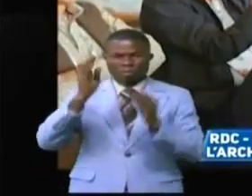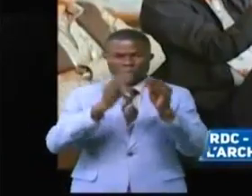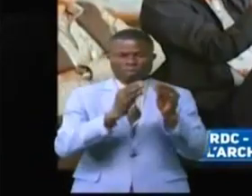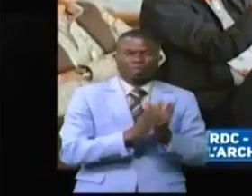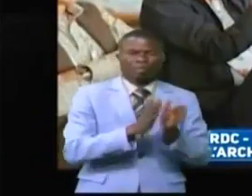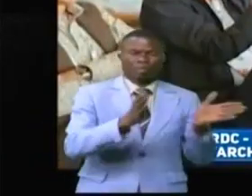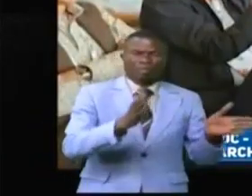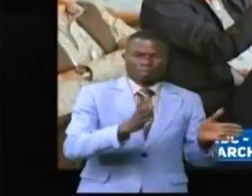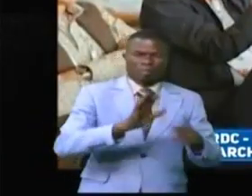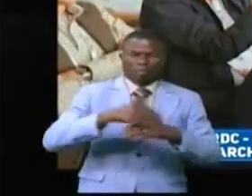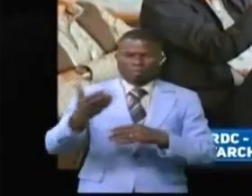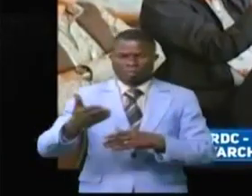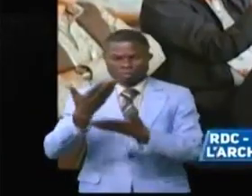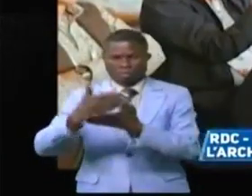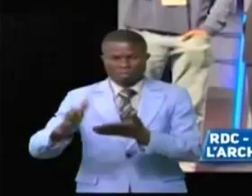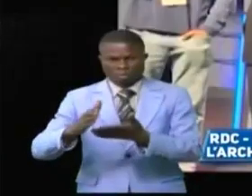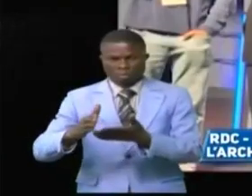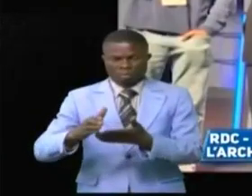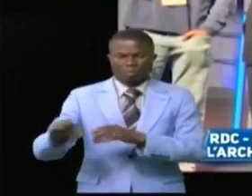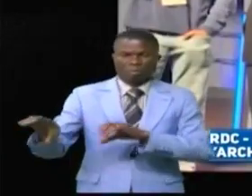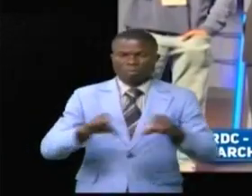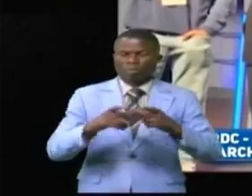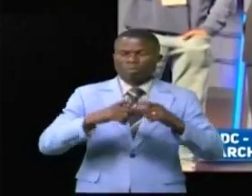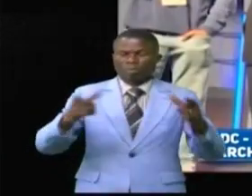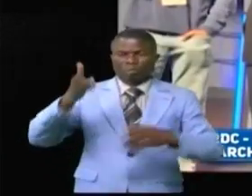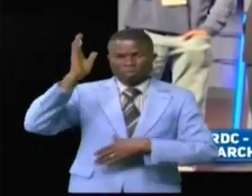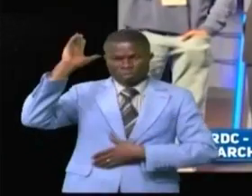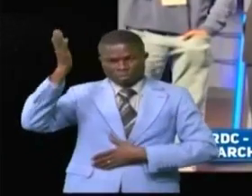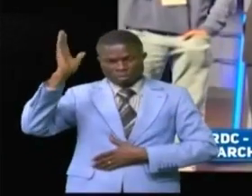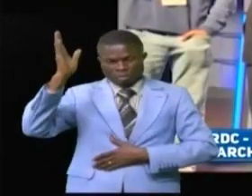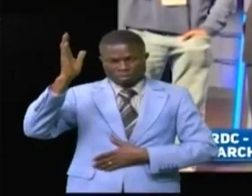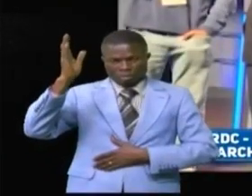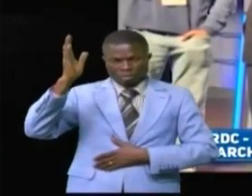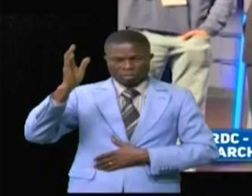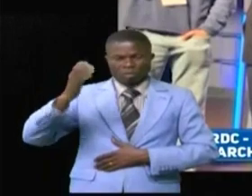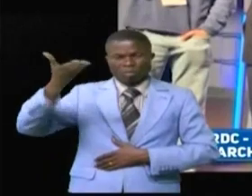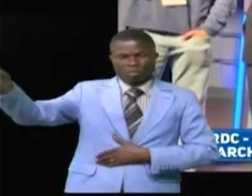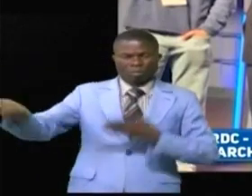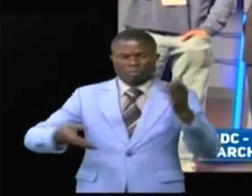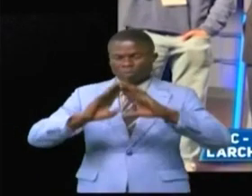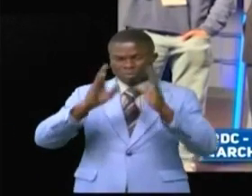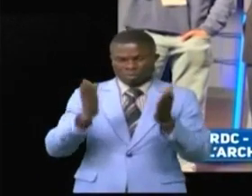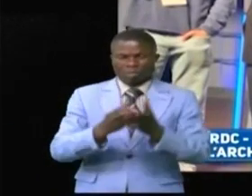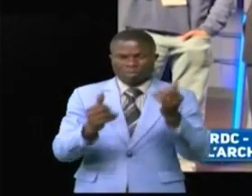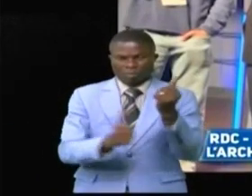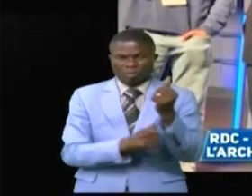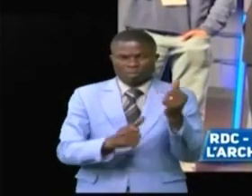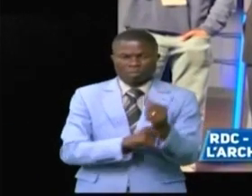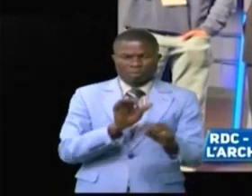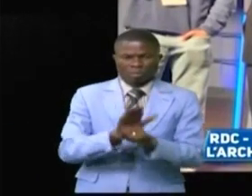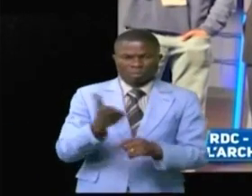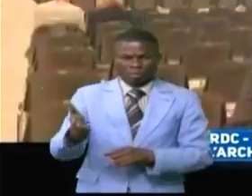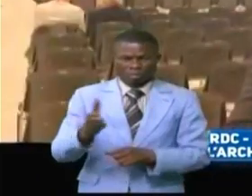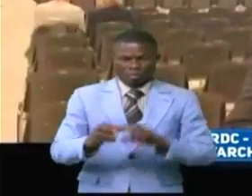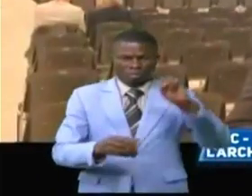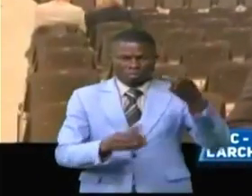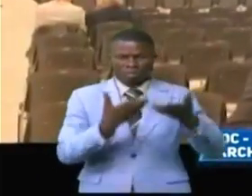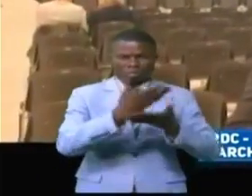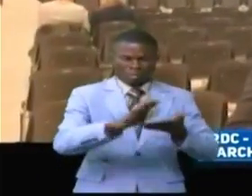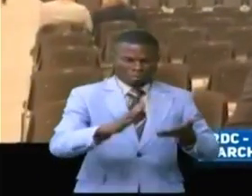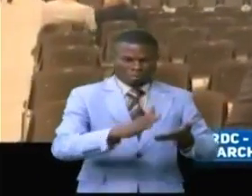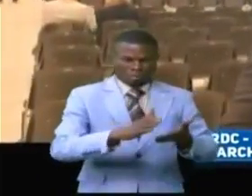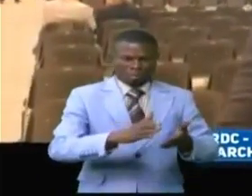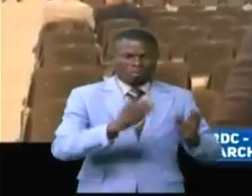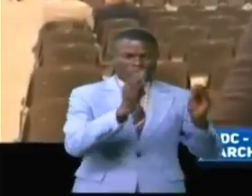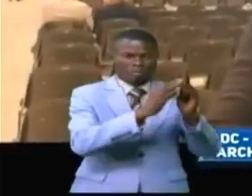générale. Après l'étape de la grande cérémonie du congrès qui a reçu tous les participants délégués sans distinction, la seconde partie consacrée